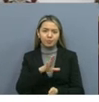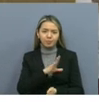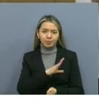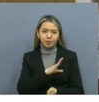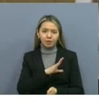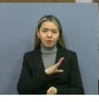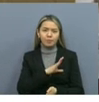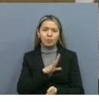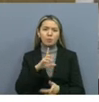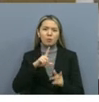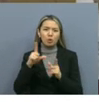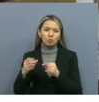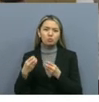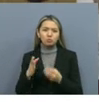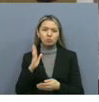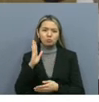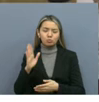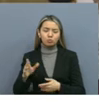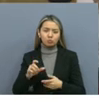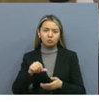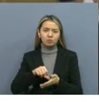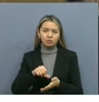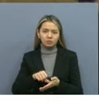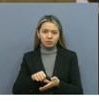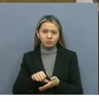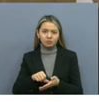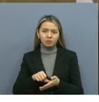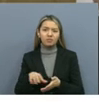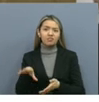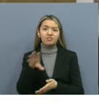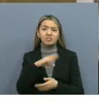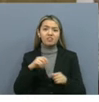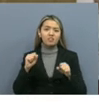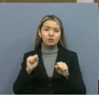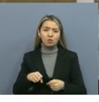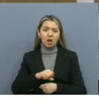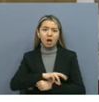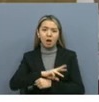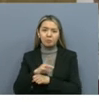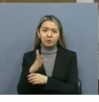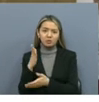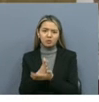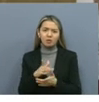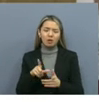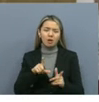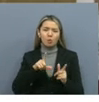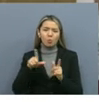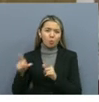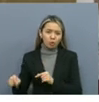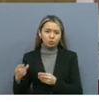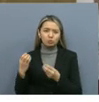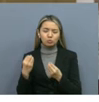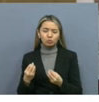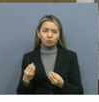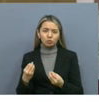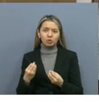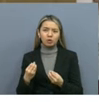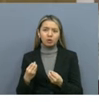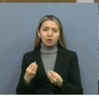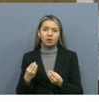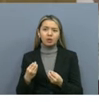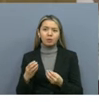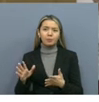болады. Республикалық кезеңге қатысатын оқушыларға барлық мүмкіндіктер жасалған. Жол жүру және оны жол жүргенде ілесіп